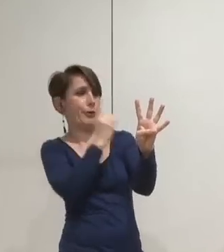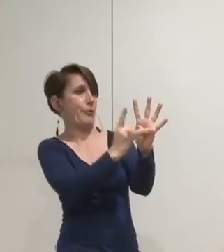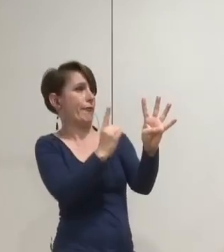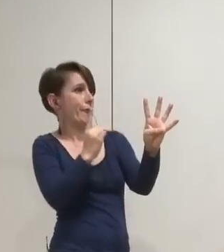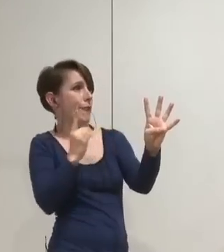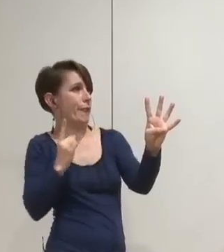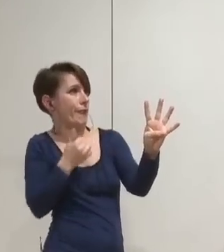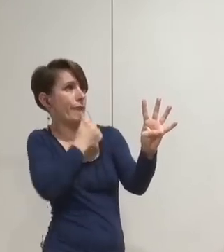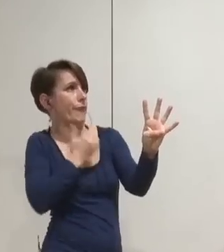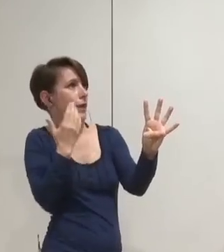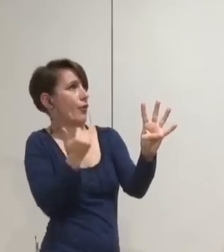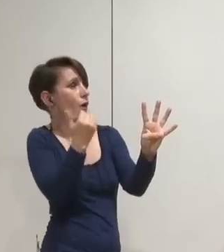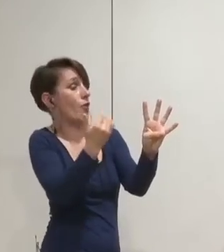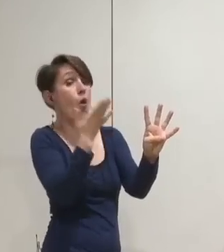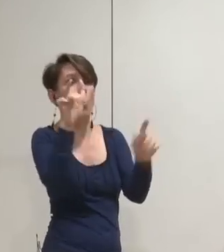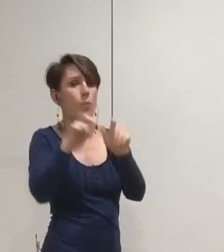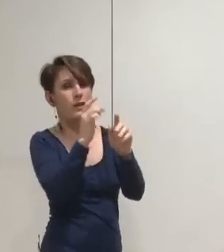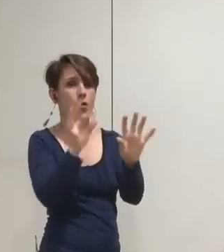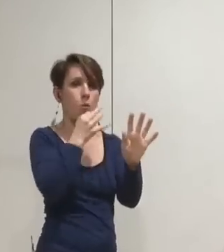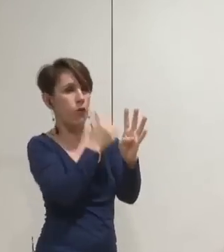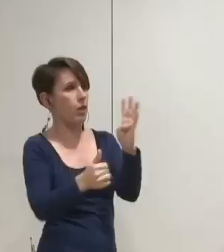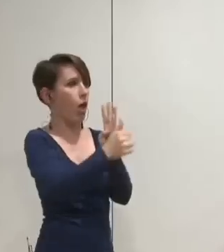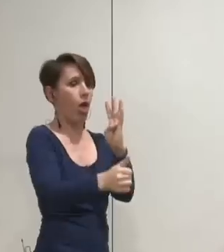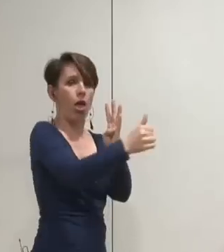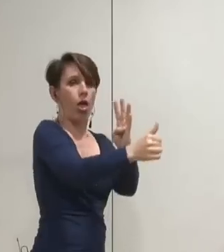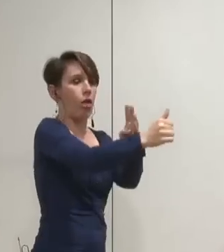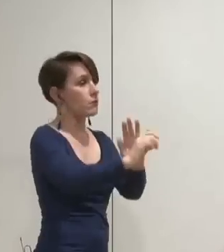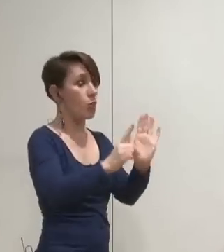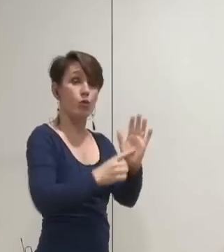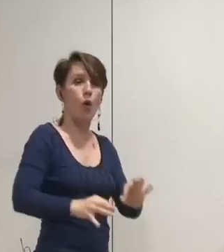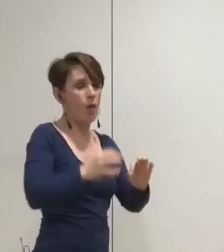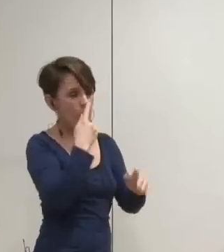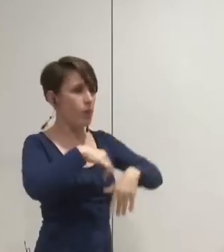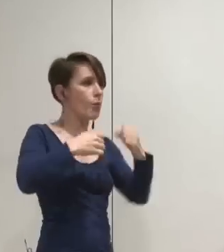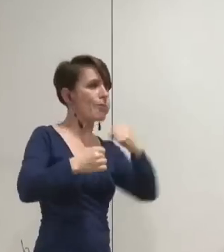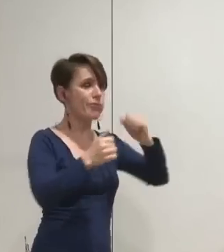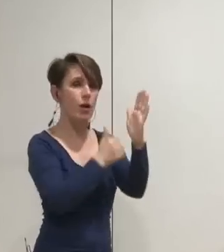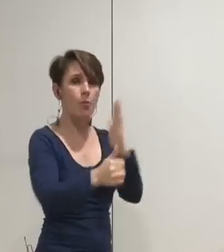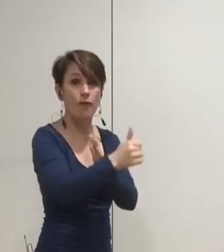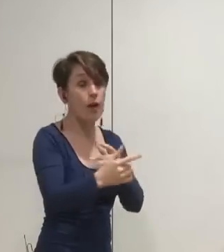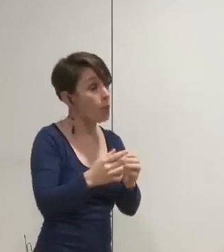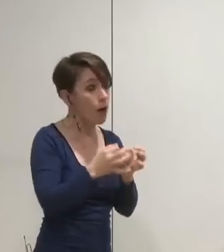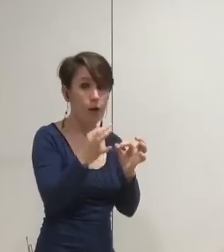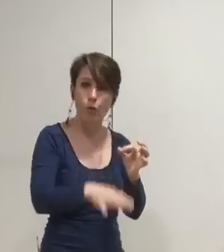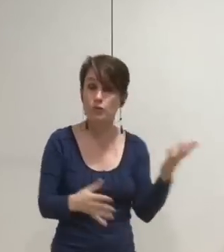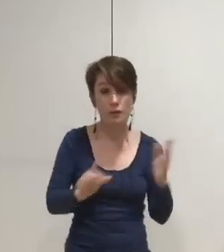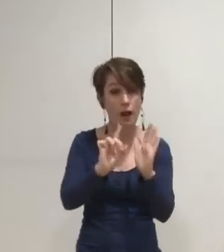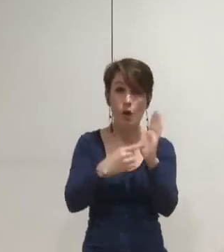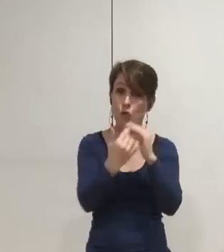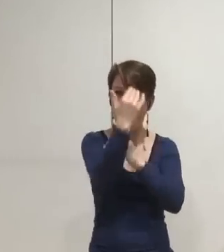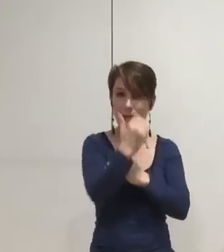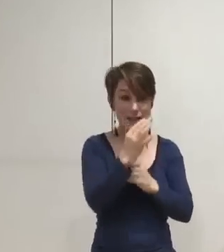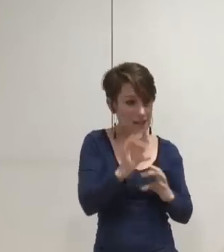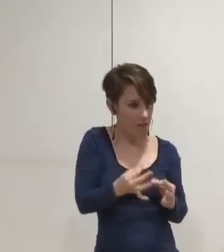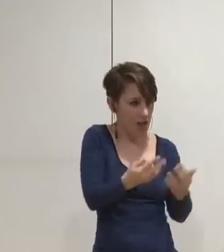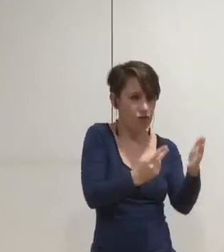des droits qu'il qu'il n'auraiit pas autrement et bien fait que nous fragilisons le le droit d'asile dans notre pays et deuxièmement nous